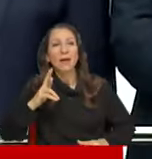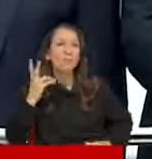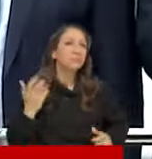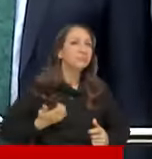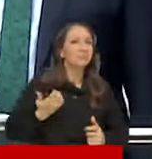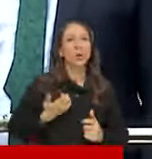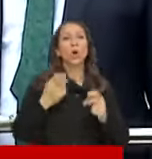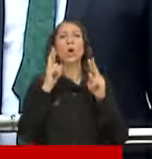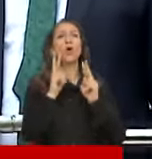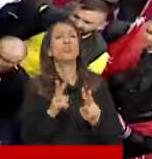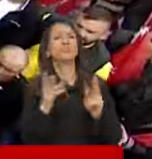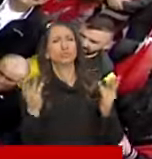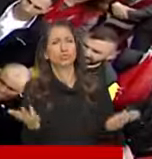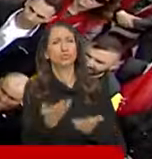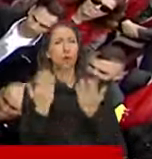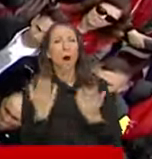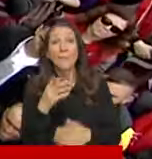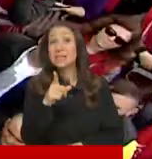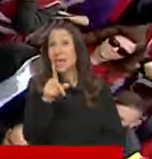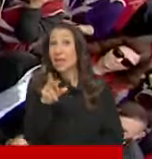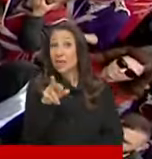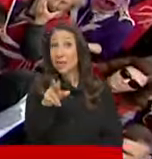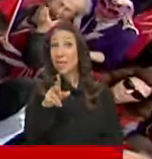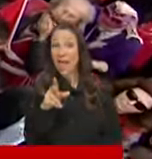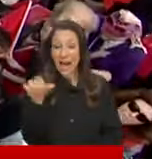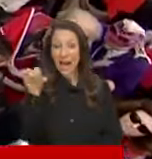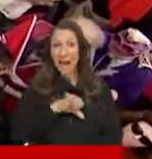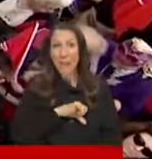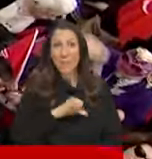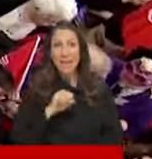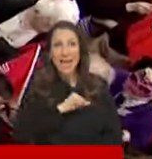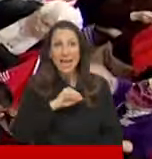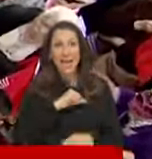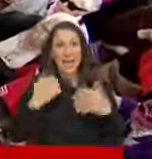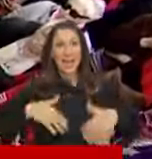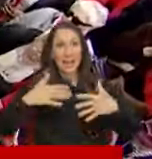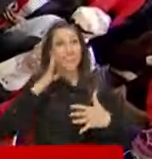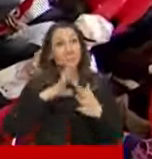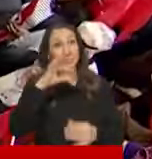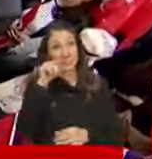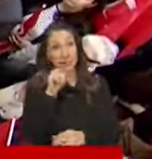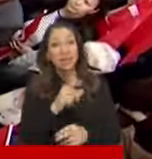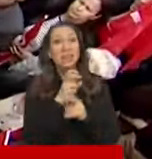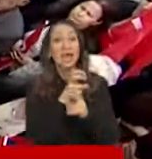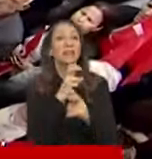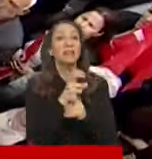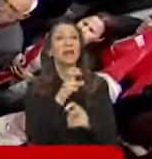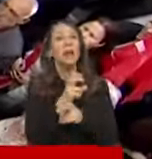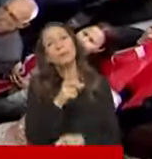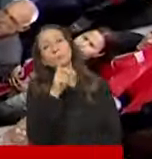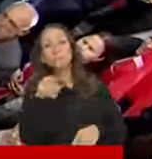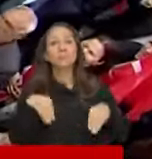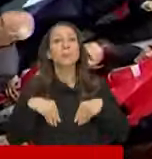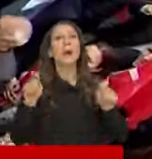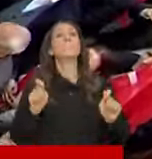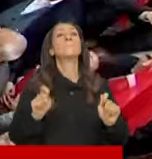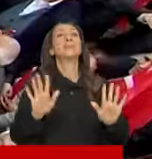görmüştür Ama senin gibi kaybetmenin telaki birinin tehditlerine papuç